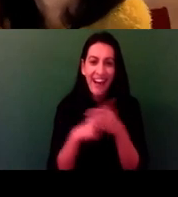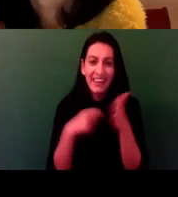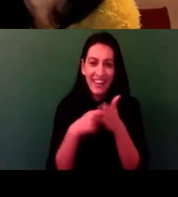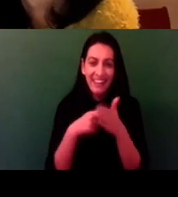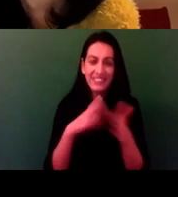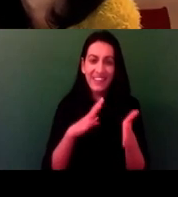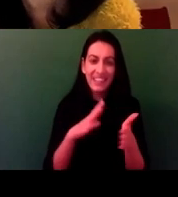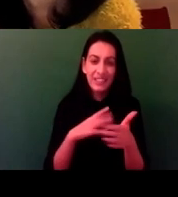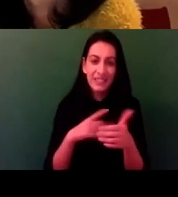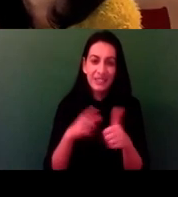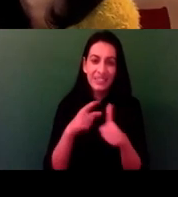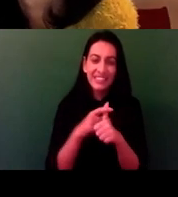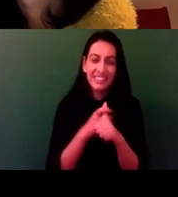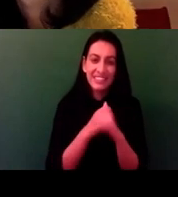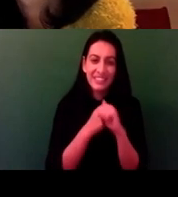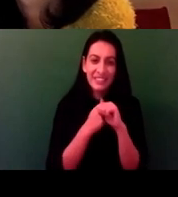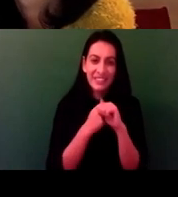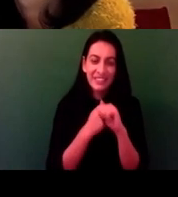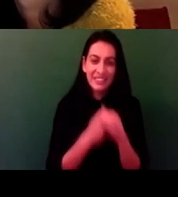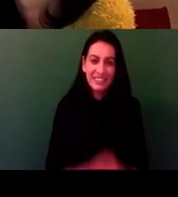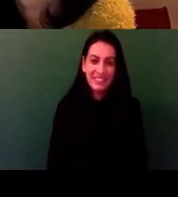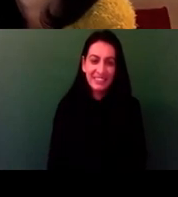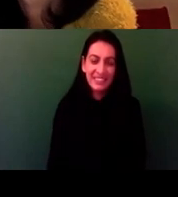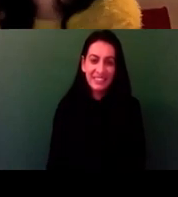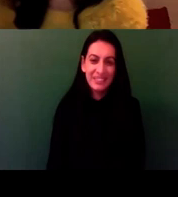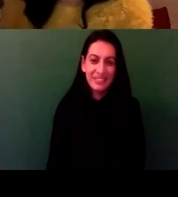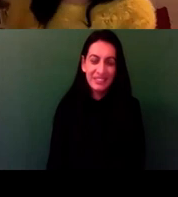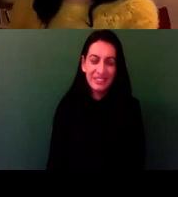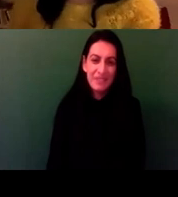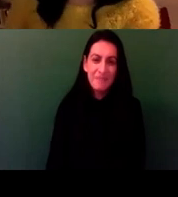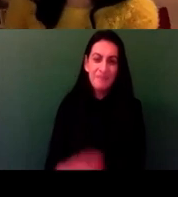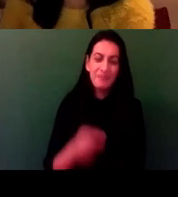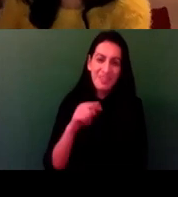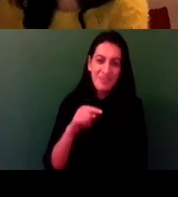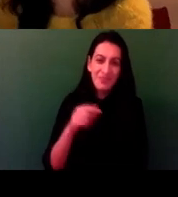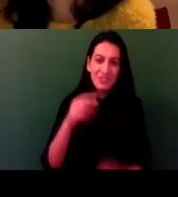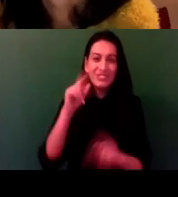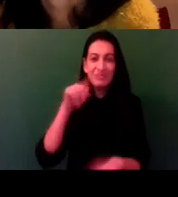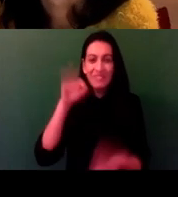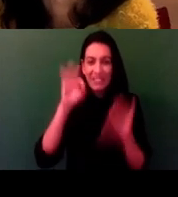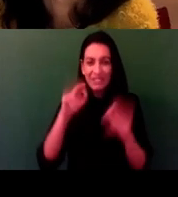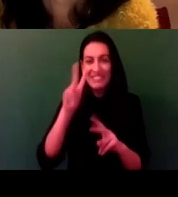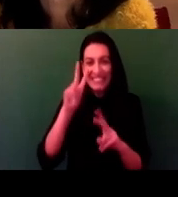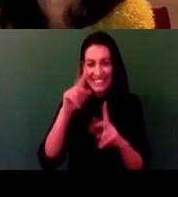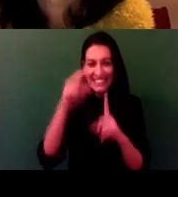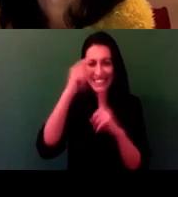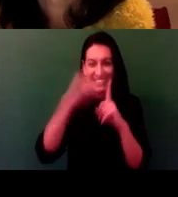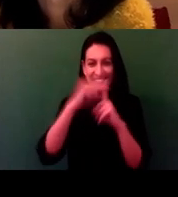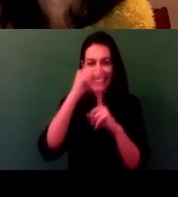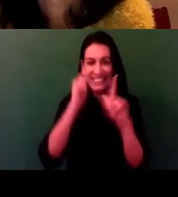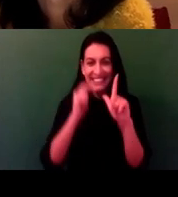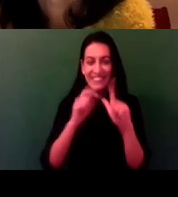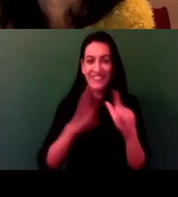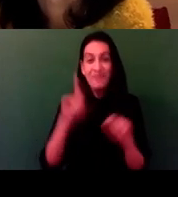Birinci İdil devam etsin. Önce galiba İdil sözü aldı. Hayır hocam. Senin sözü buyur. Peki. Yani